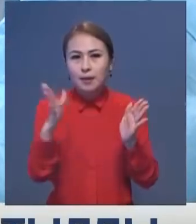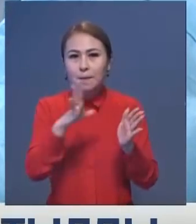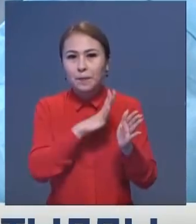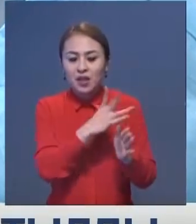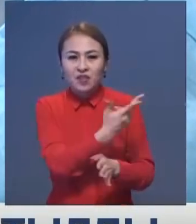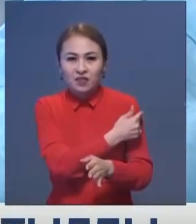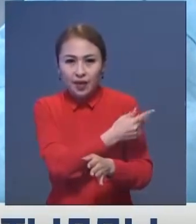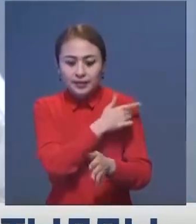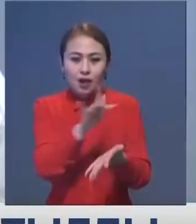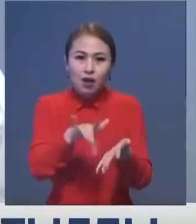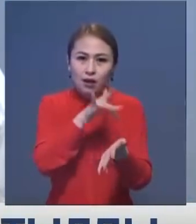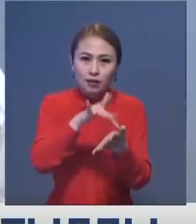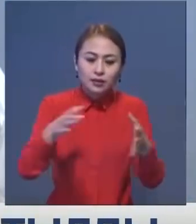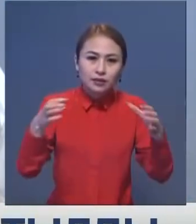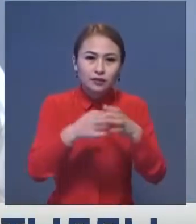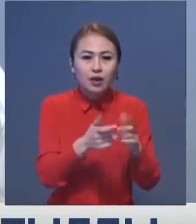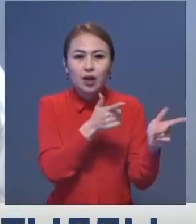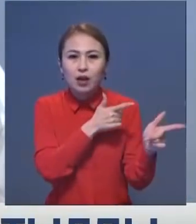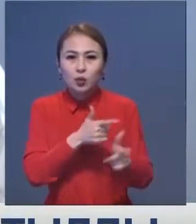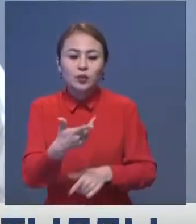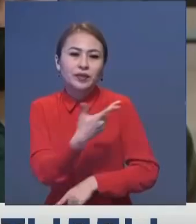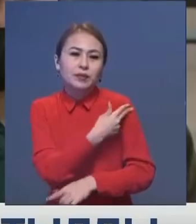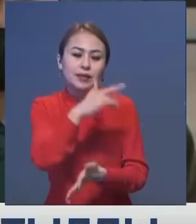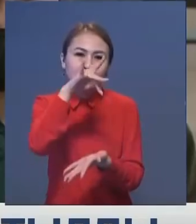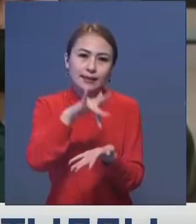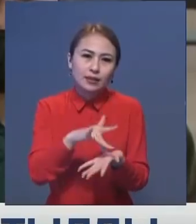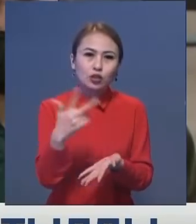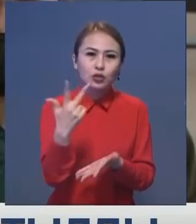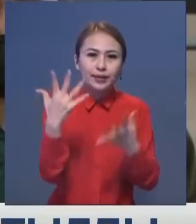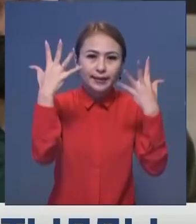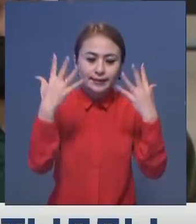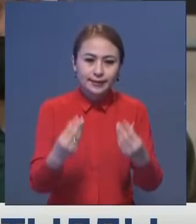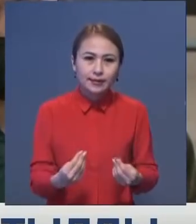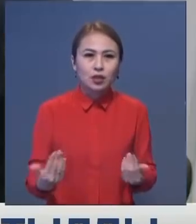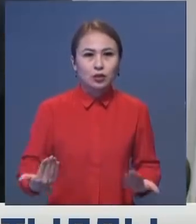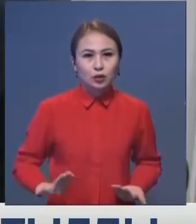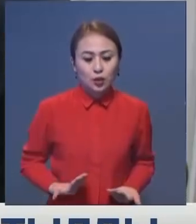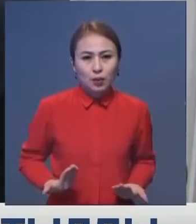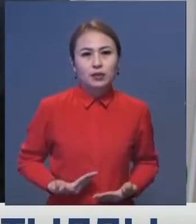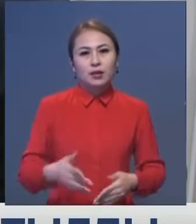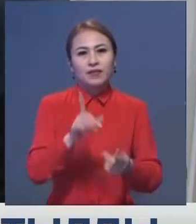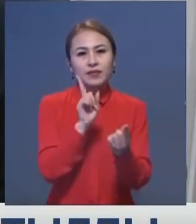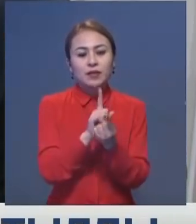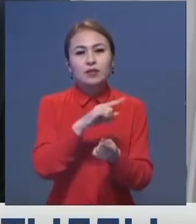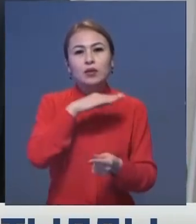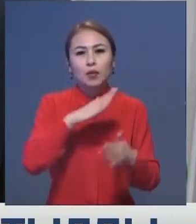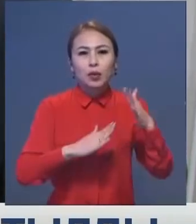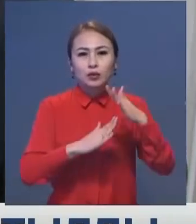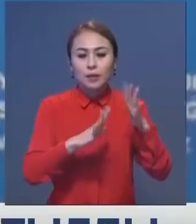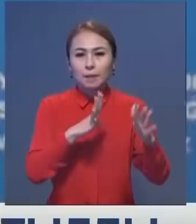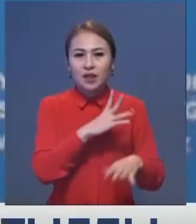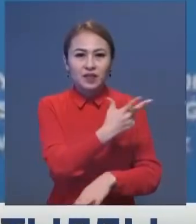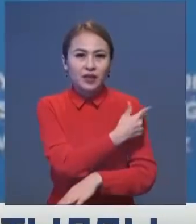салынған. Алайда қала билігінің айтуынша, сақадай сай екпе орталықтары 3-ші күні тұрғындарды қабылдауды тоқтатты. Себебі вакцина